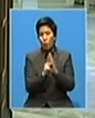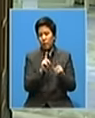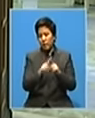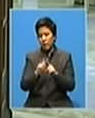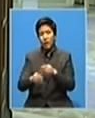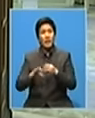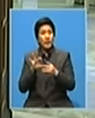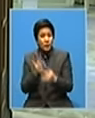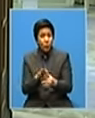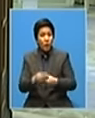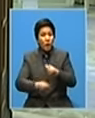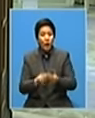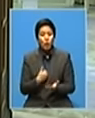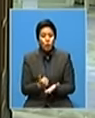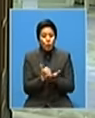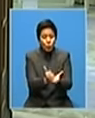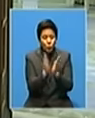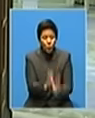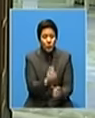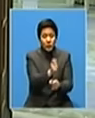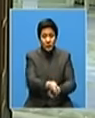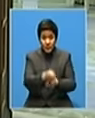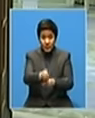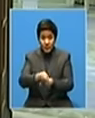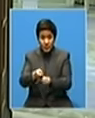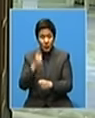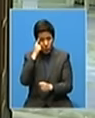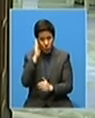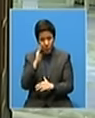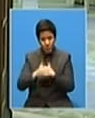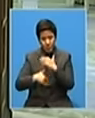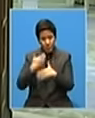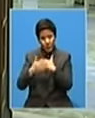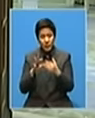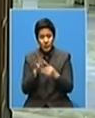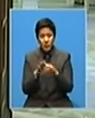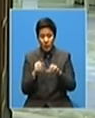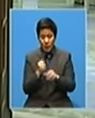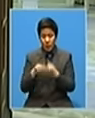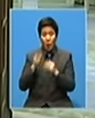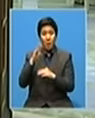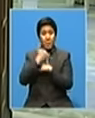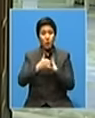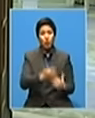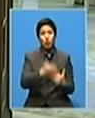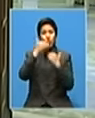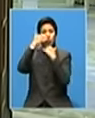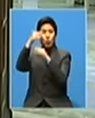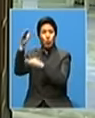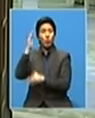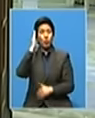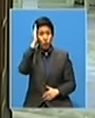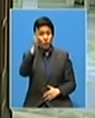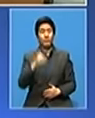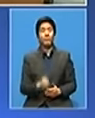างๆเพื่ออำนวยความสะดวกให้กับเกษตรกรพร้อมทั้งมีการพัฒนาความเชื่อมโยงกับตลาดต่างประเทศต่อไปด้วยนะครับสำ